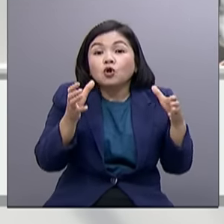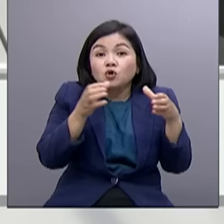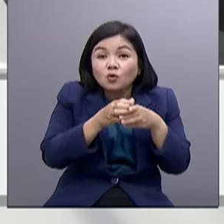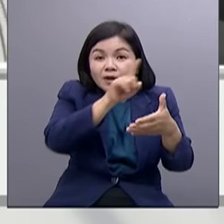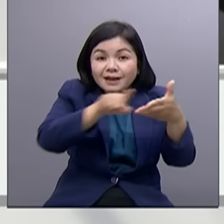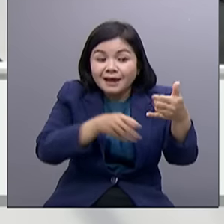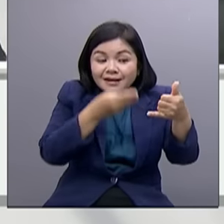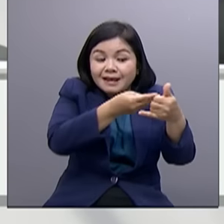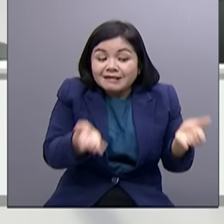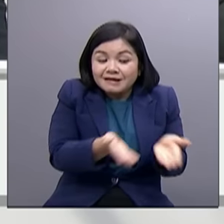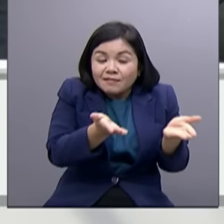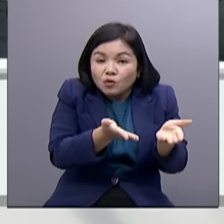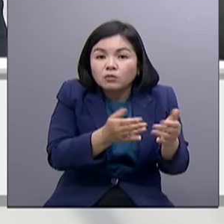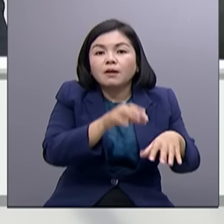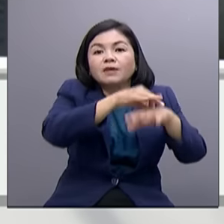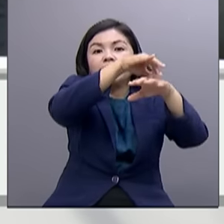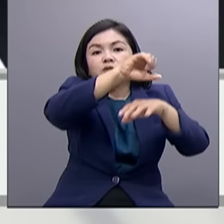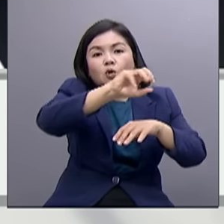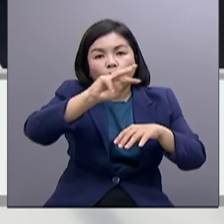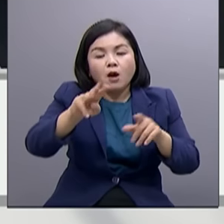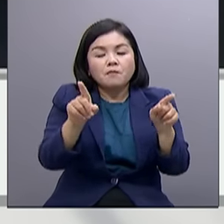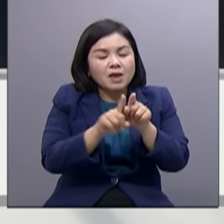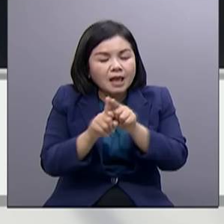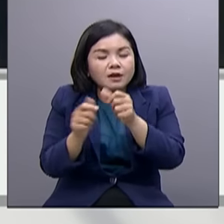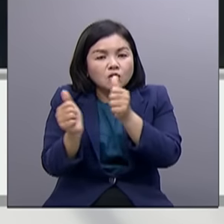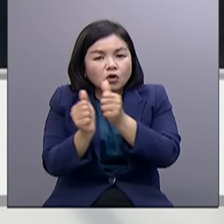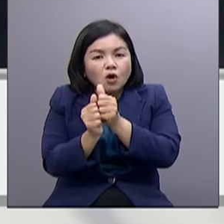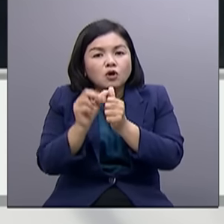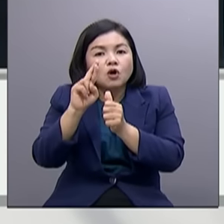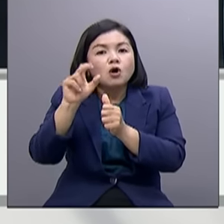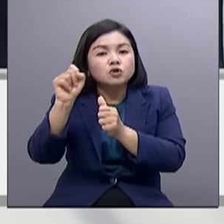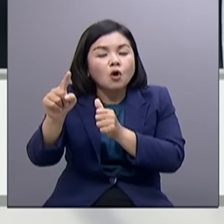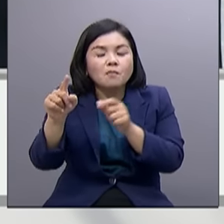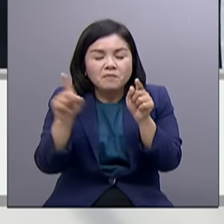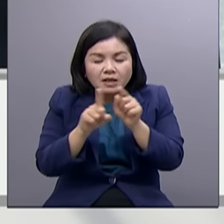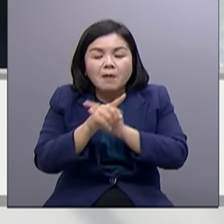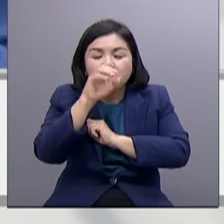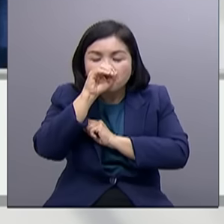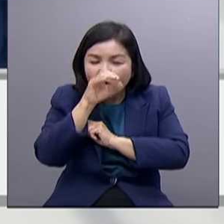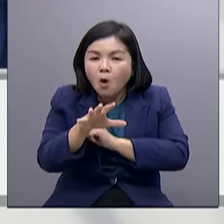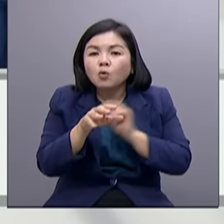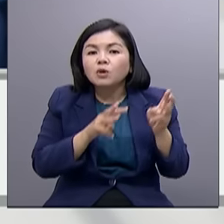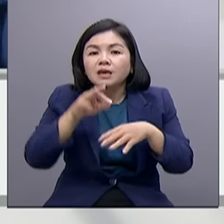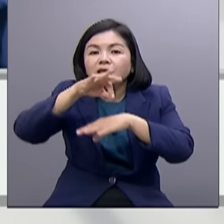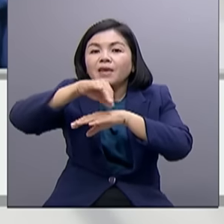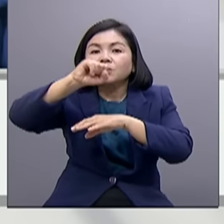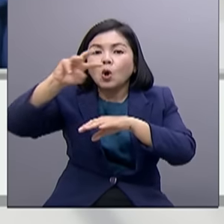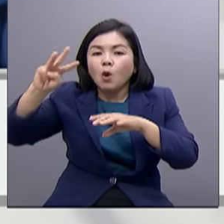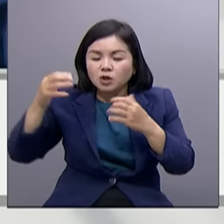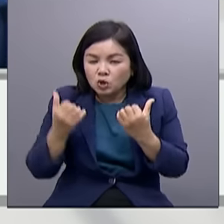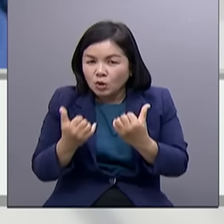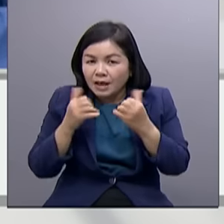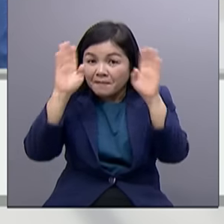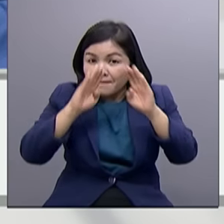เลือกเป็นสวหรือจะเป็นรองศาสตราจารย์พี่ชายรัตนดิลกณภูเก็ตนะคะที่บอกเลยว่าการเลือกตั้งสาวครั้งนี้มีการ